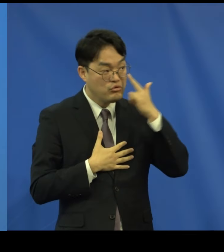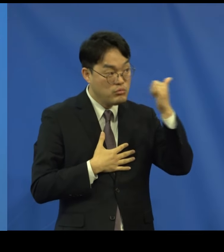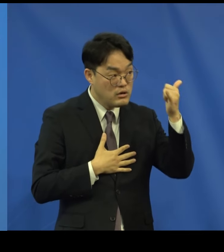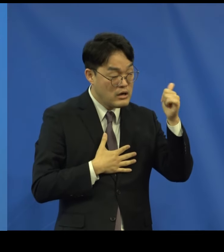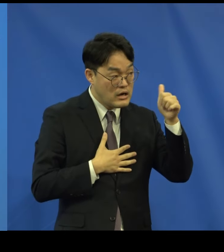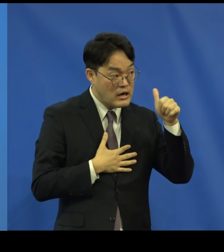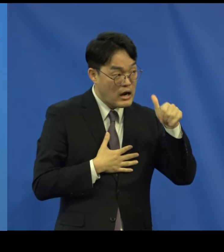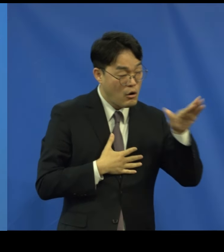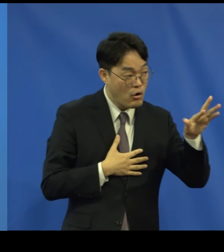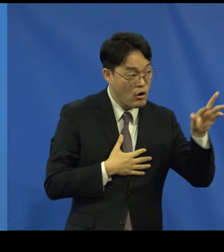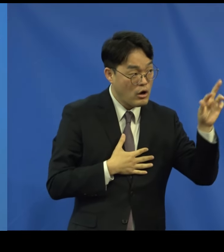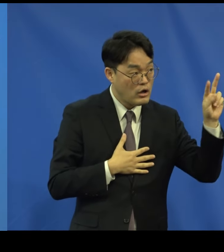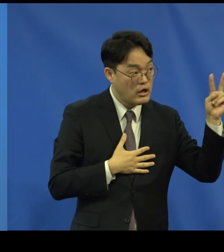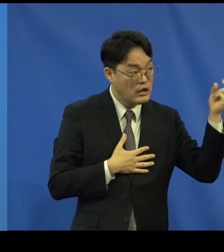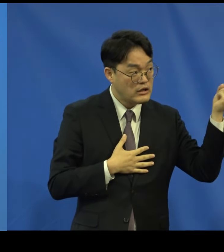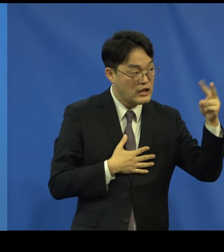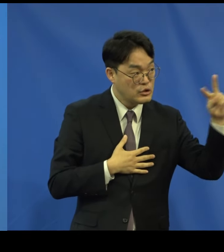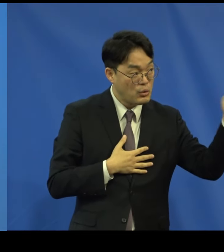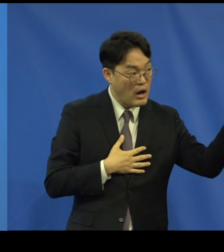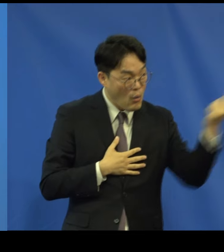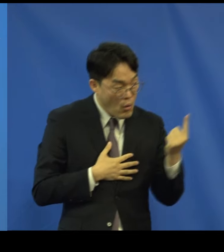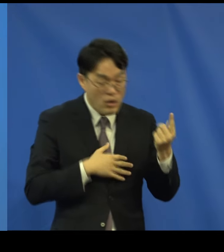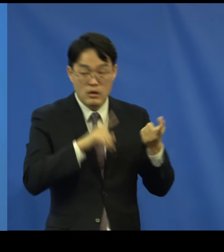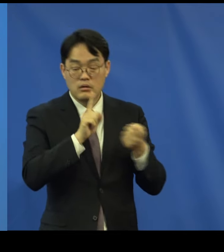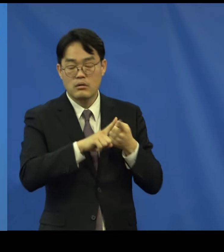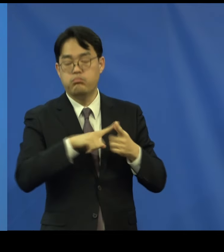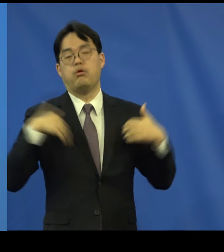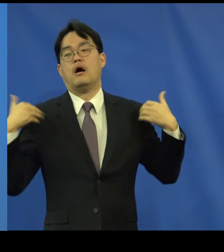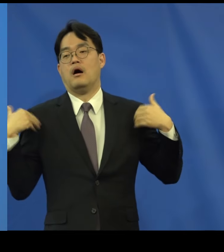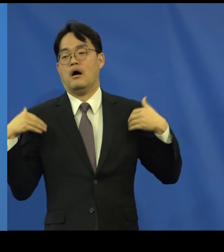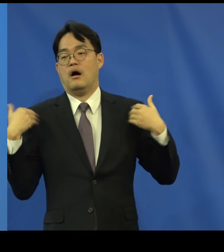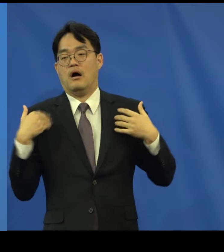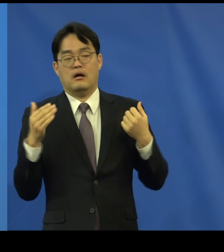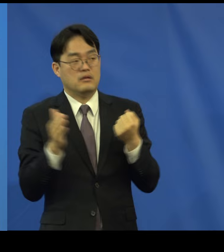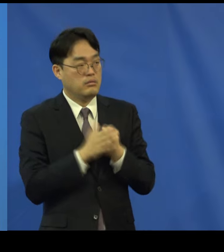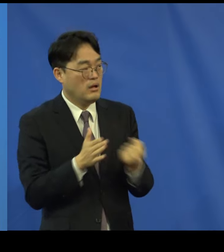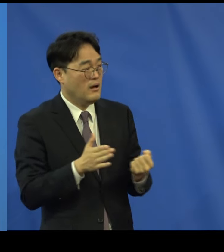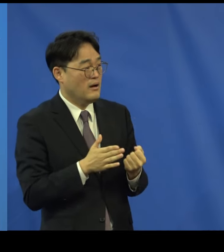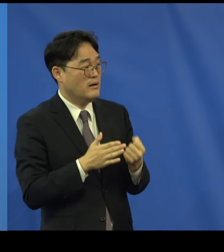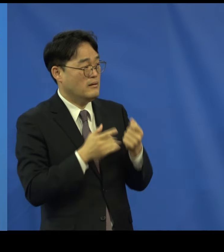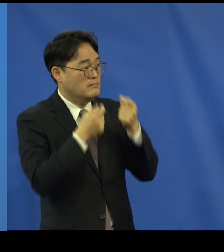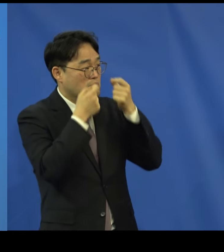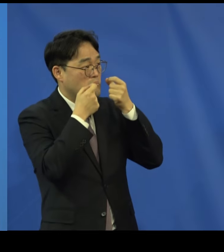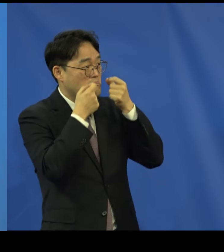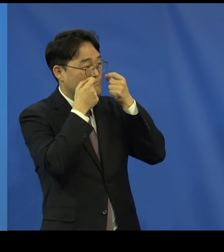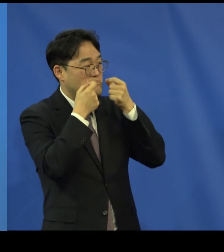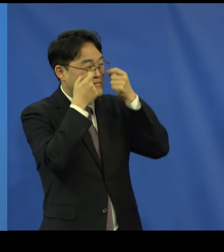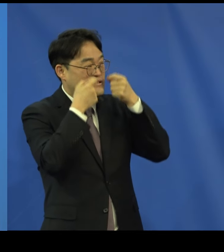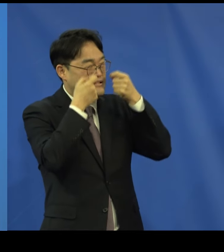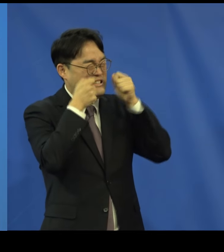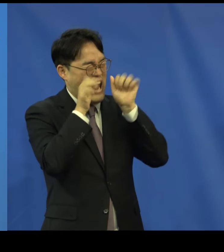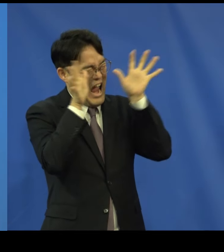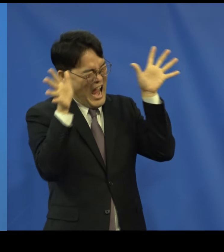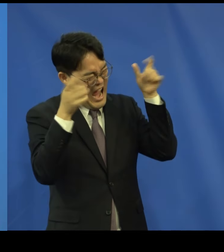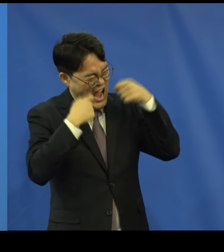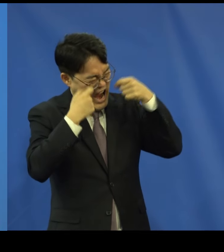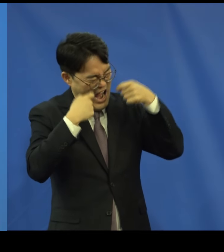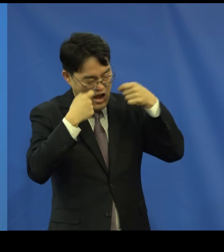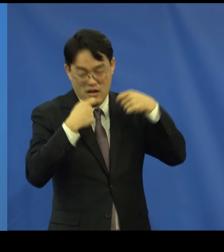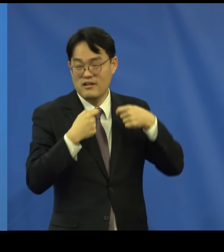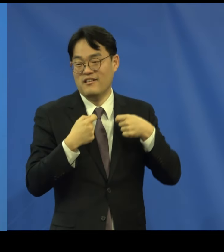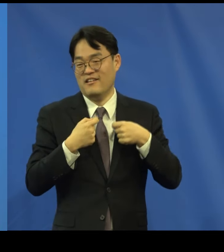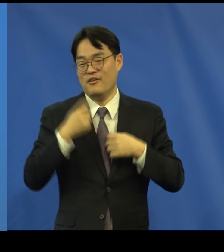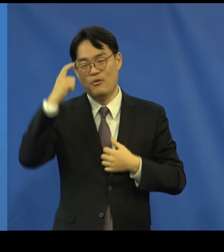시간적 개념이 없어요. 그러니까 떨어질 때 이 분리불안을 느낍니다. 굉장히 심리학에서 분리불안을 얘기하죠.